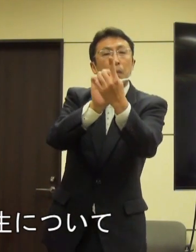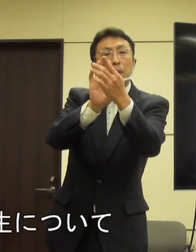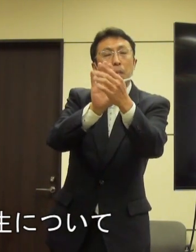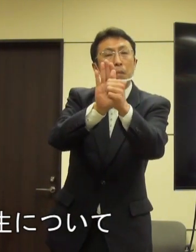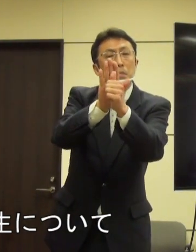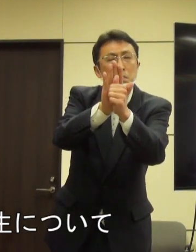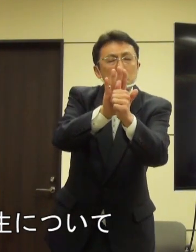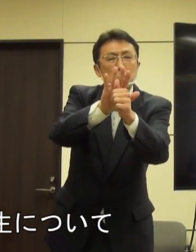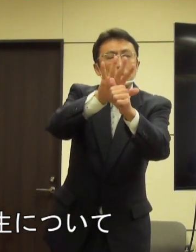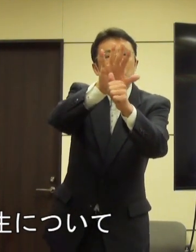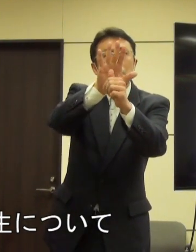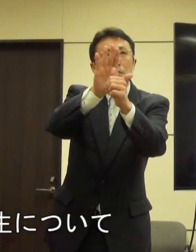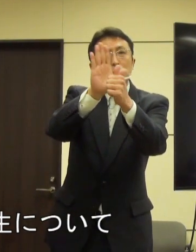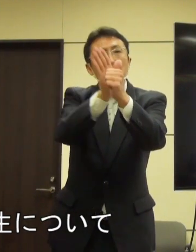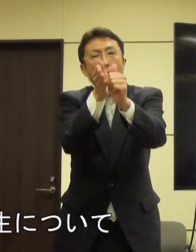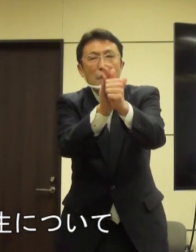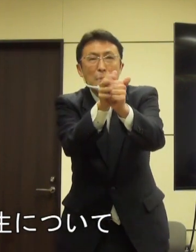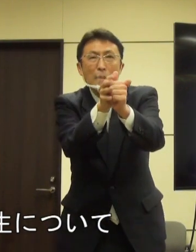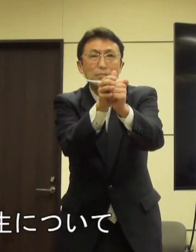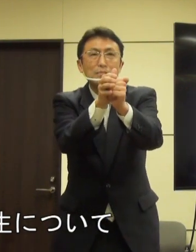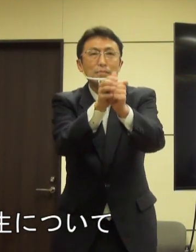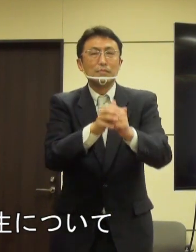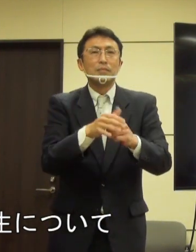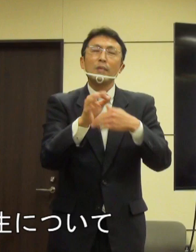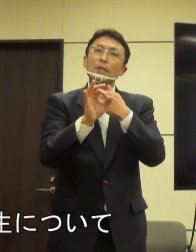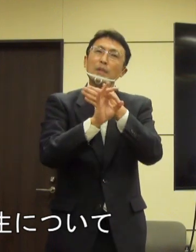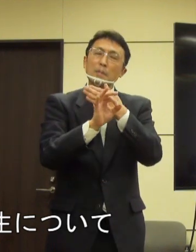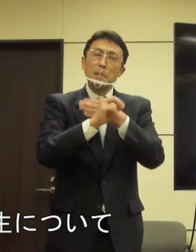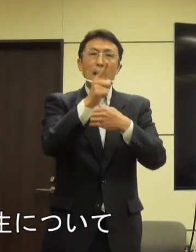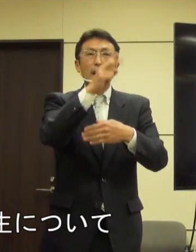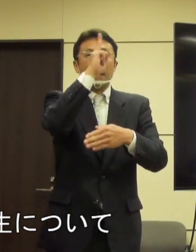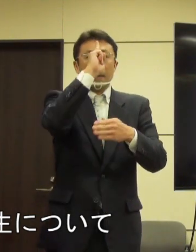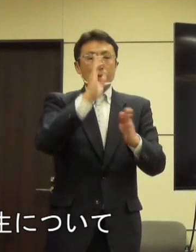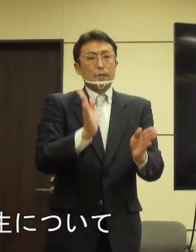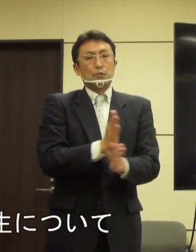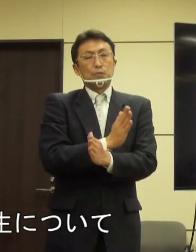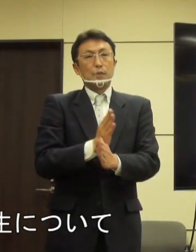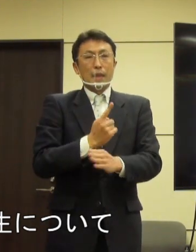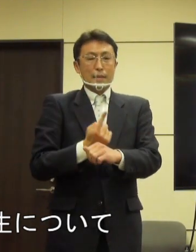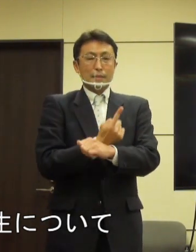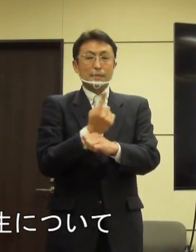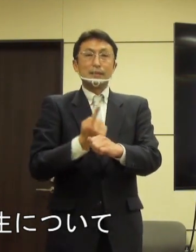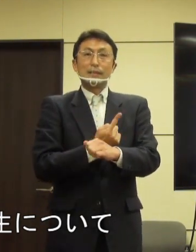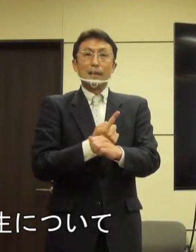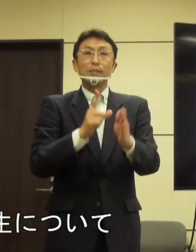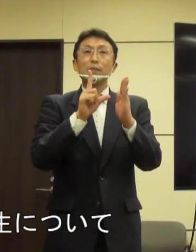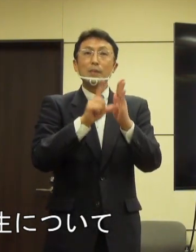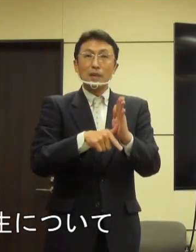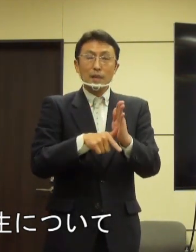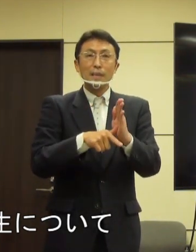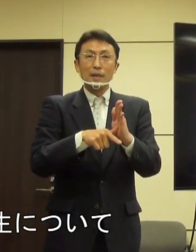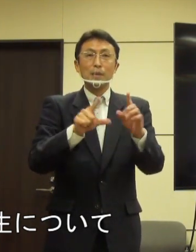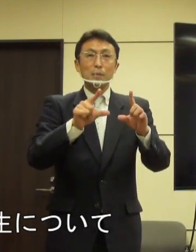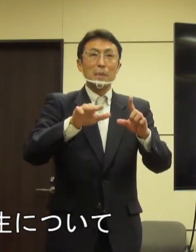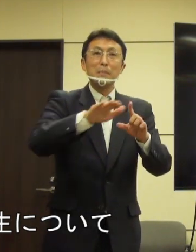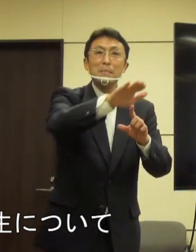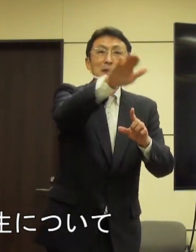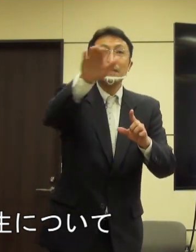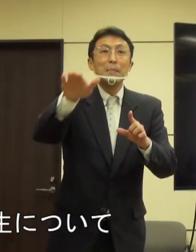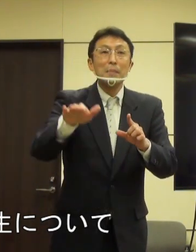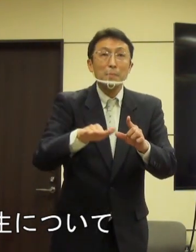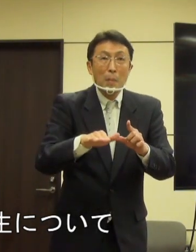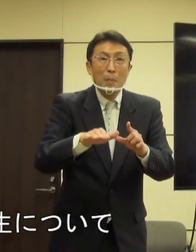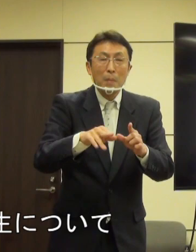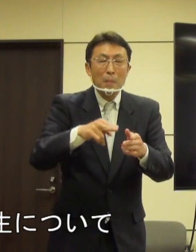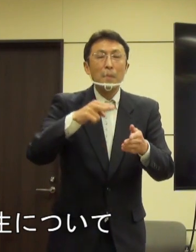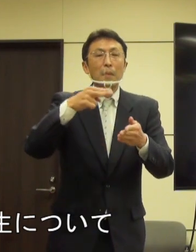ねー仮に昼休み後1時間あったとしてもですねだいたい皆さんどうしても週間でhiro 時間になると一斉に